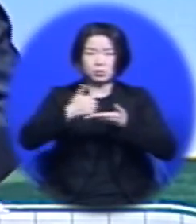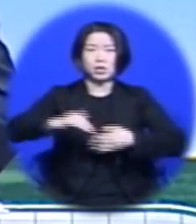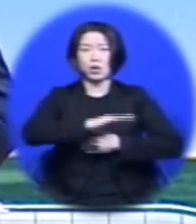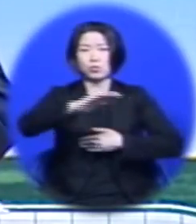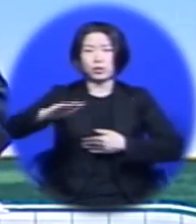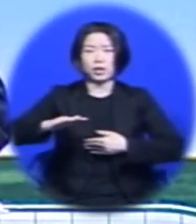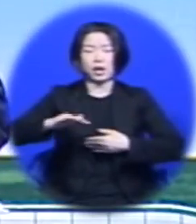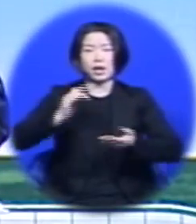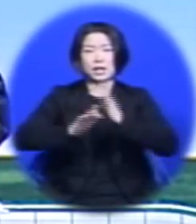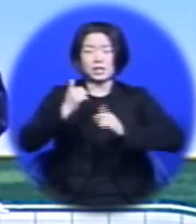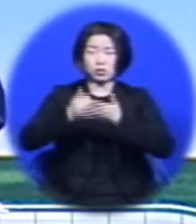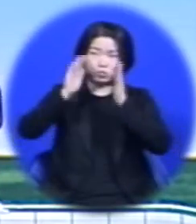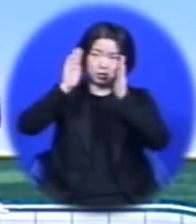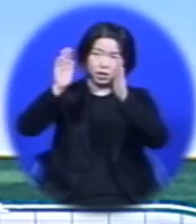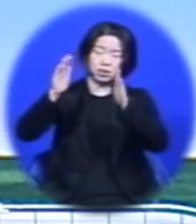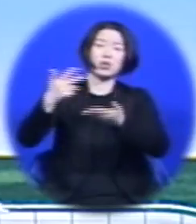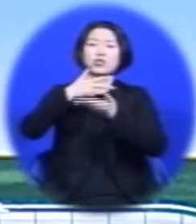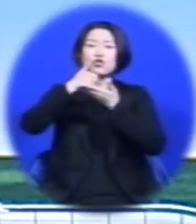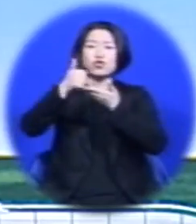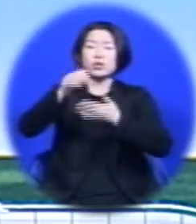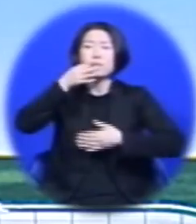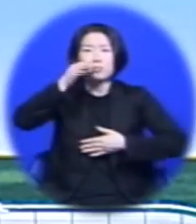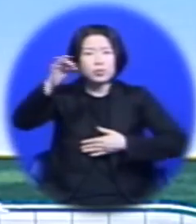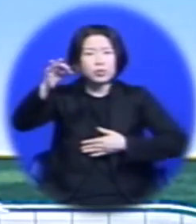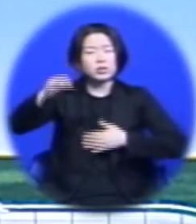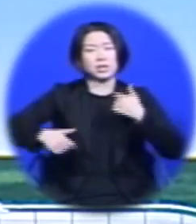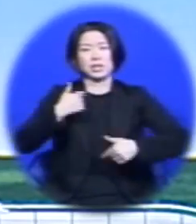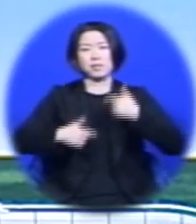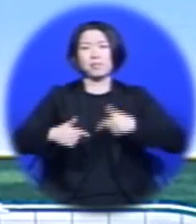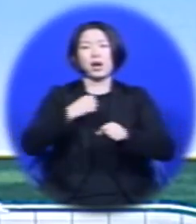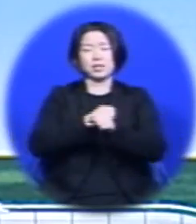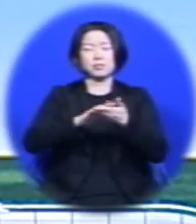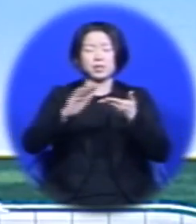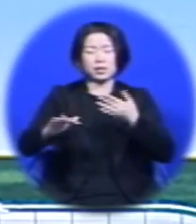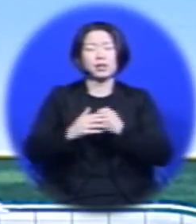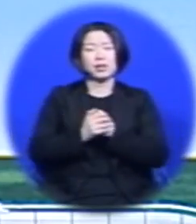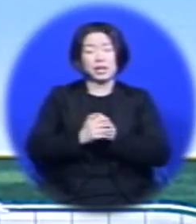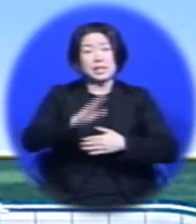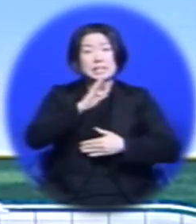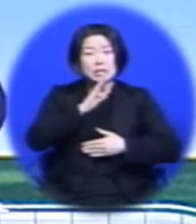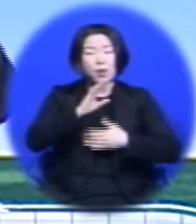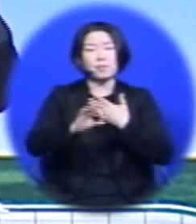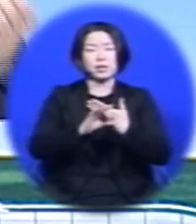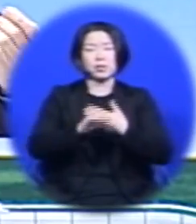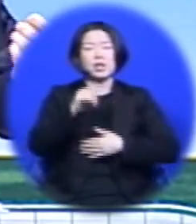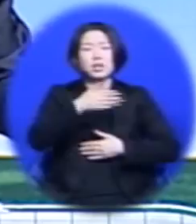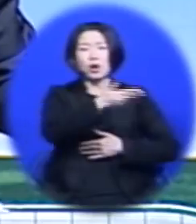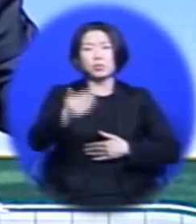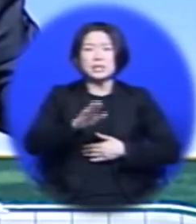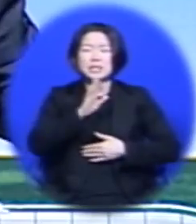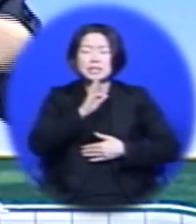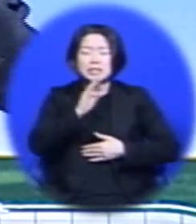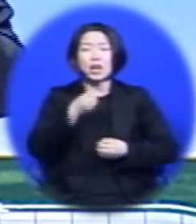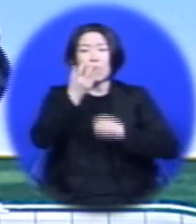예수님을 향하여 주님 이라고 부르는 것을 기뻐하십니다 정말이라면 그게 여러분의 진짜 고백